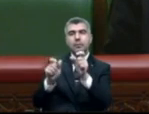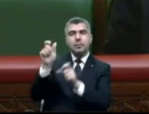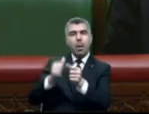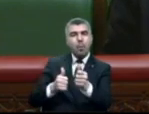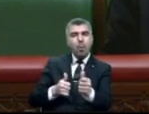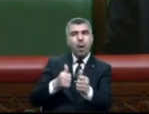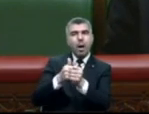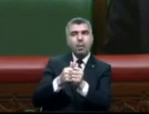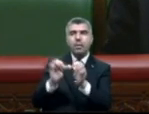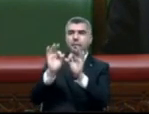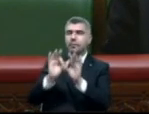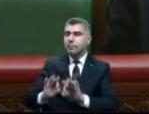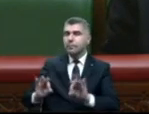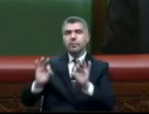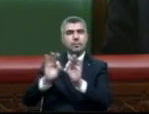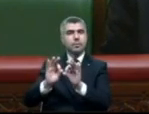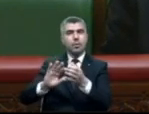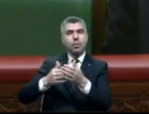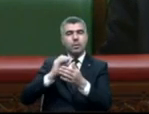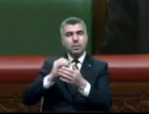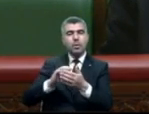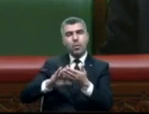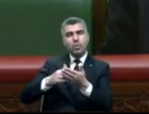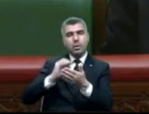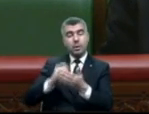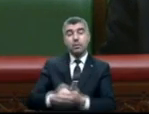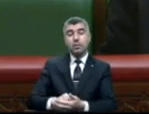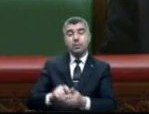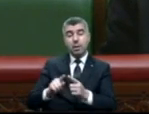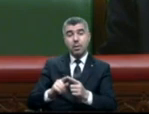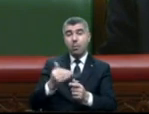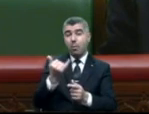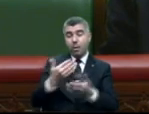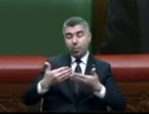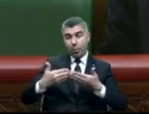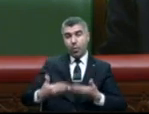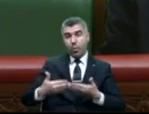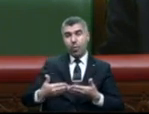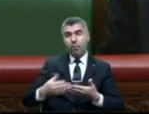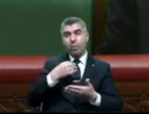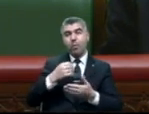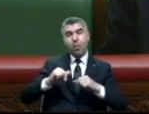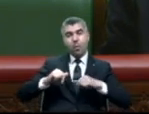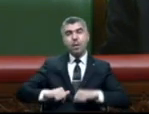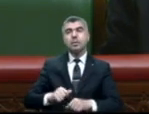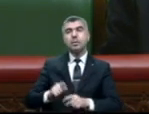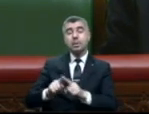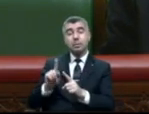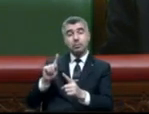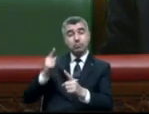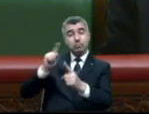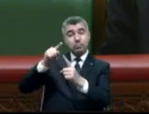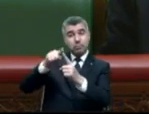مواكبة، خصوصا في المناطق المنكوبة كعبدة وحمر، وهذه مناسبة لكي نطلب منكم السيد الوزير التنقل